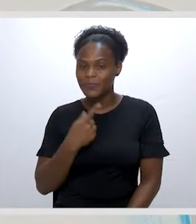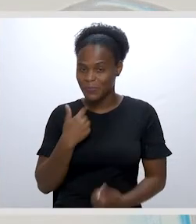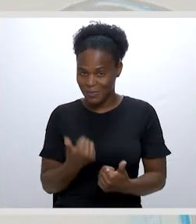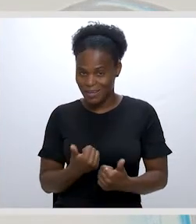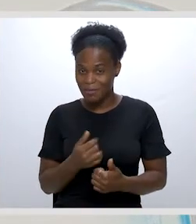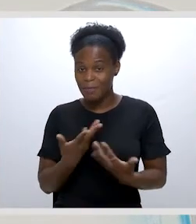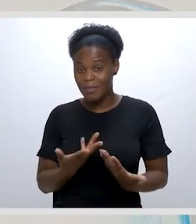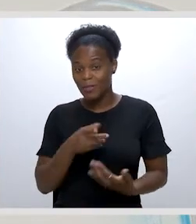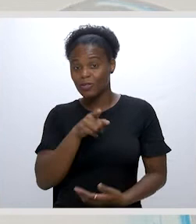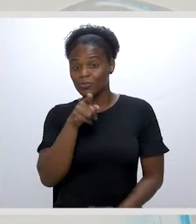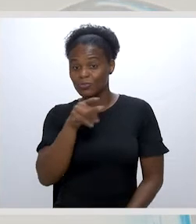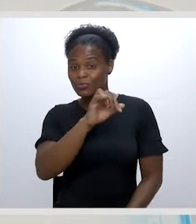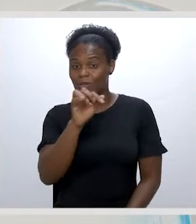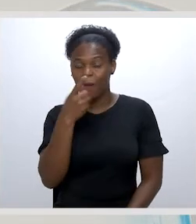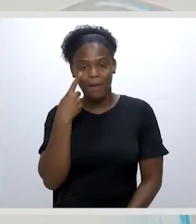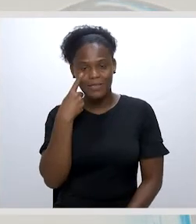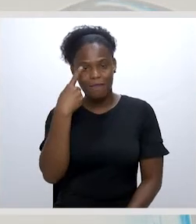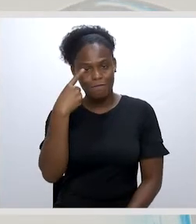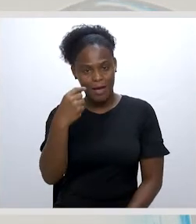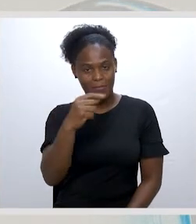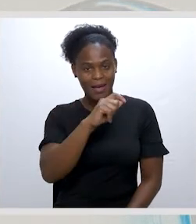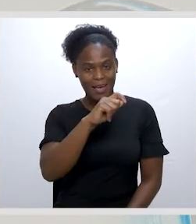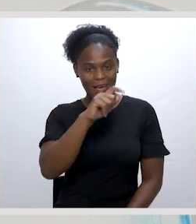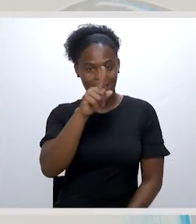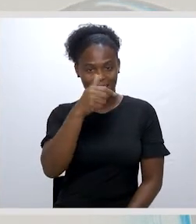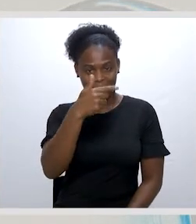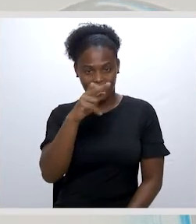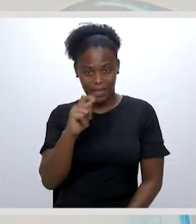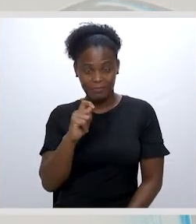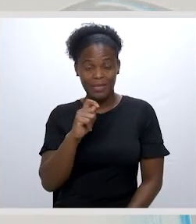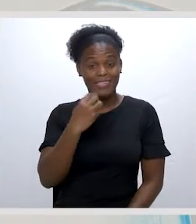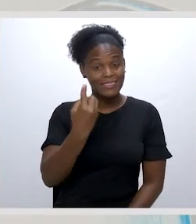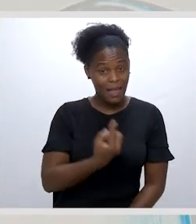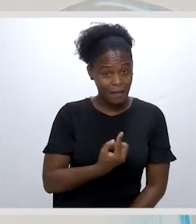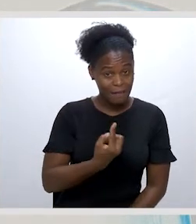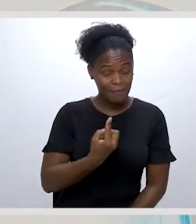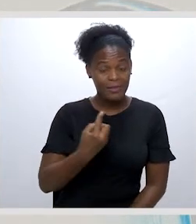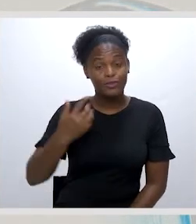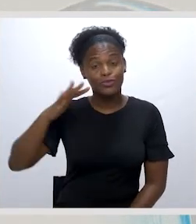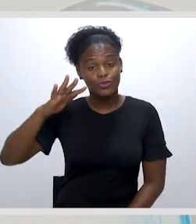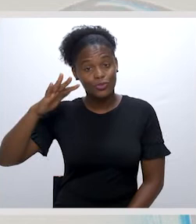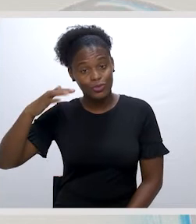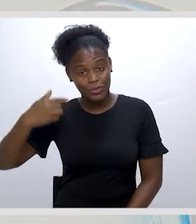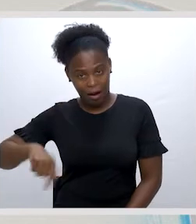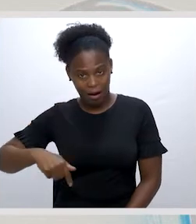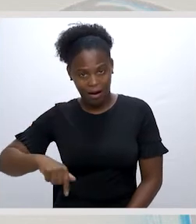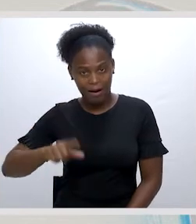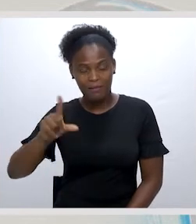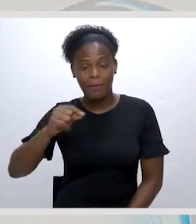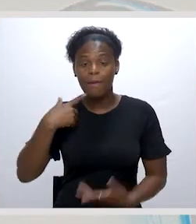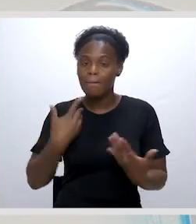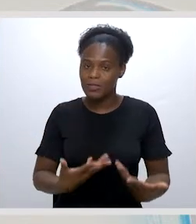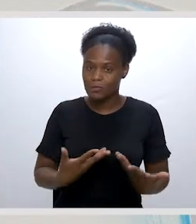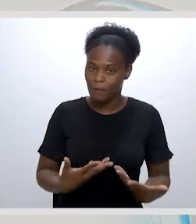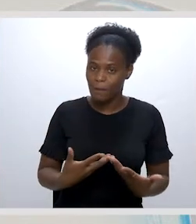vous connaissez le verbe être et le verbe avoir au présent de l'indicatif. On passe à